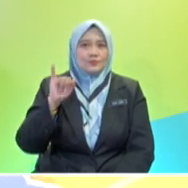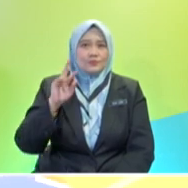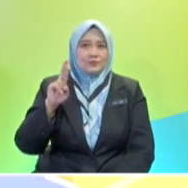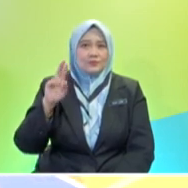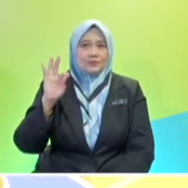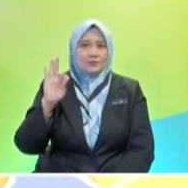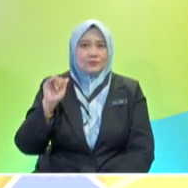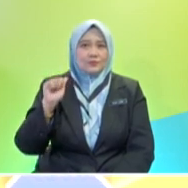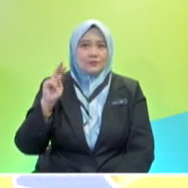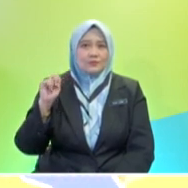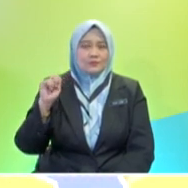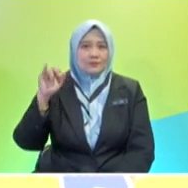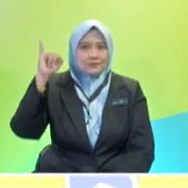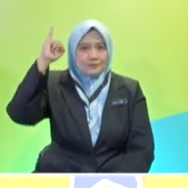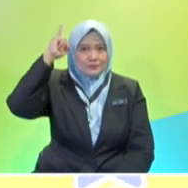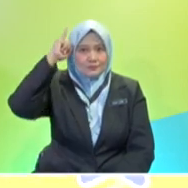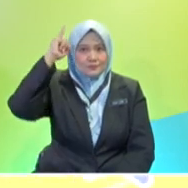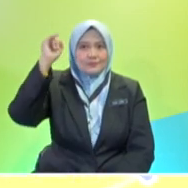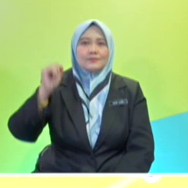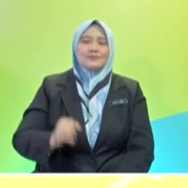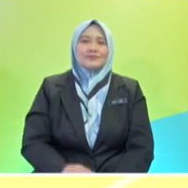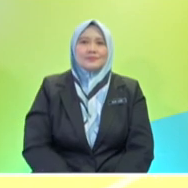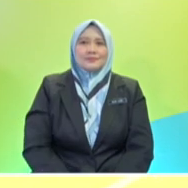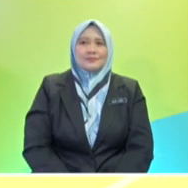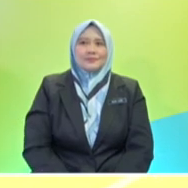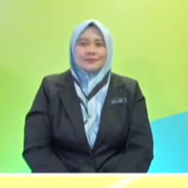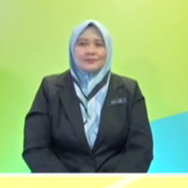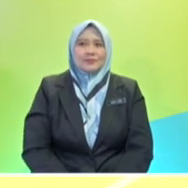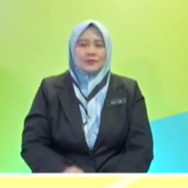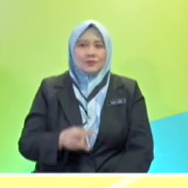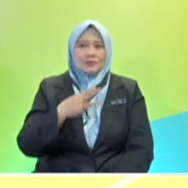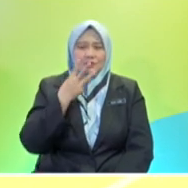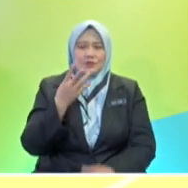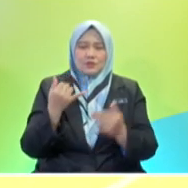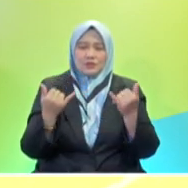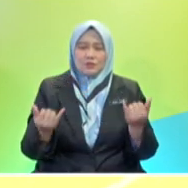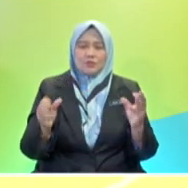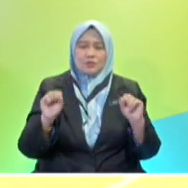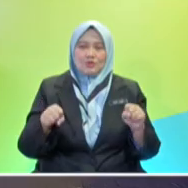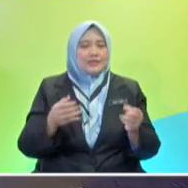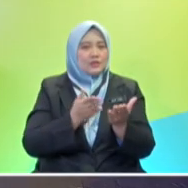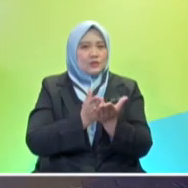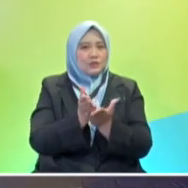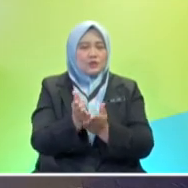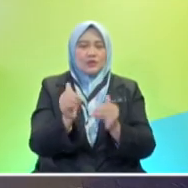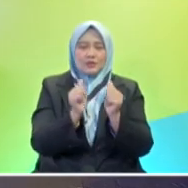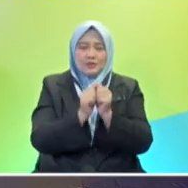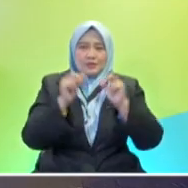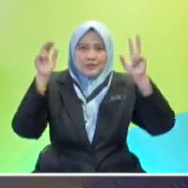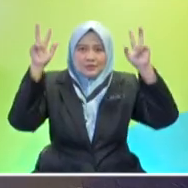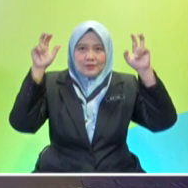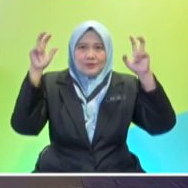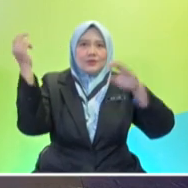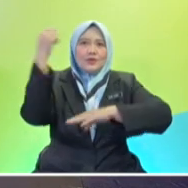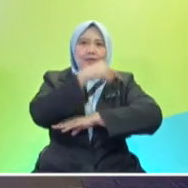Nizam. Hai Irfan. Selamat. Wah, sekarang barulah kita boleh teruskan dengan tajuk kita pada hari ini kan cikgu?